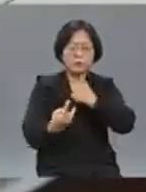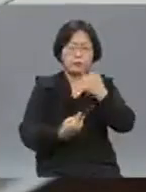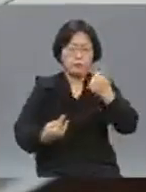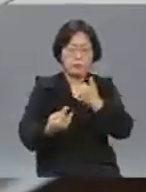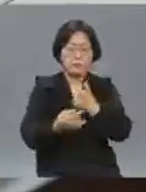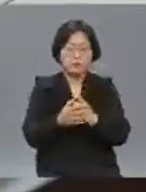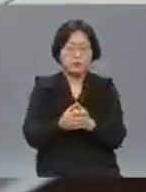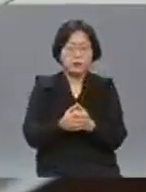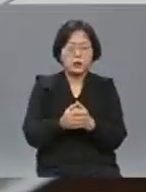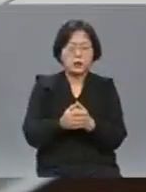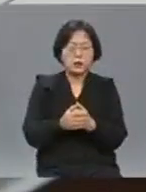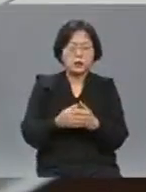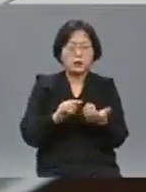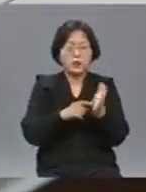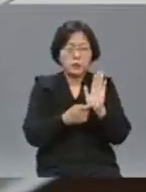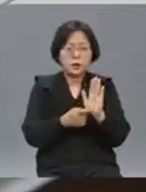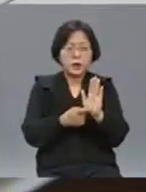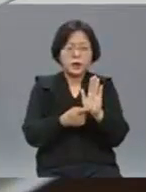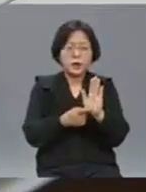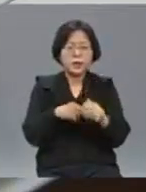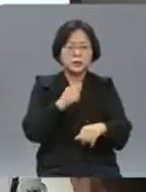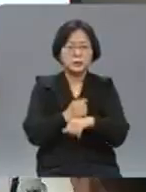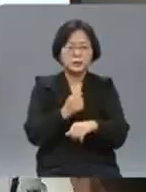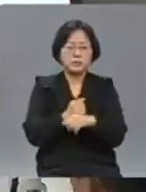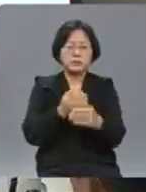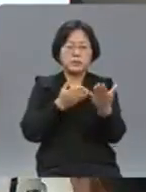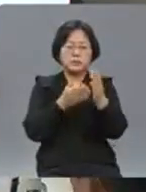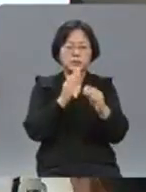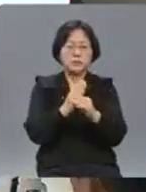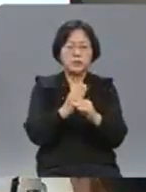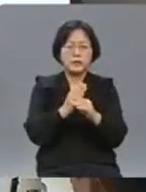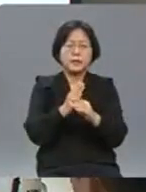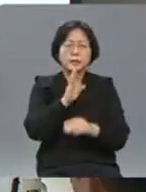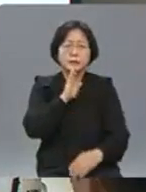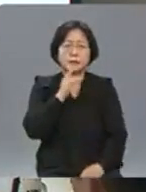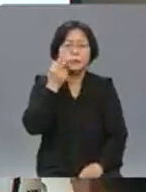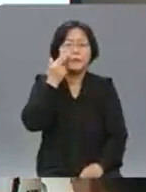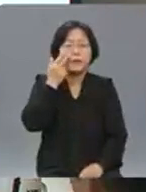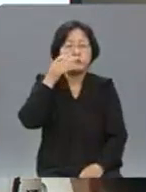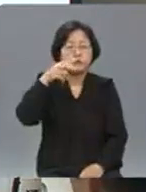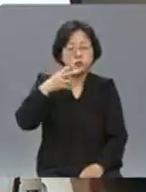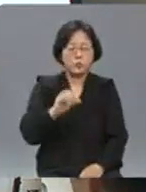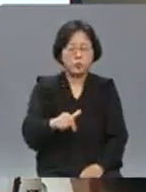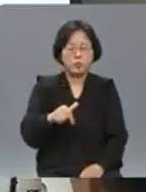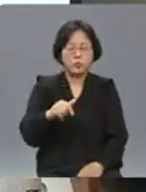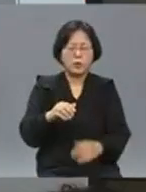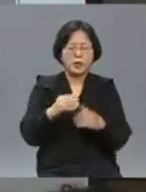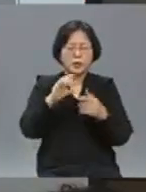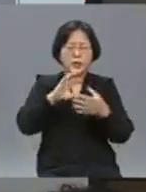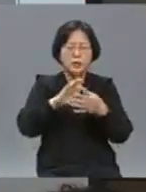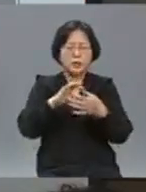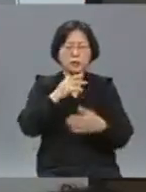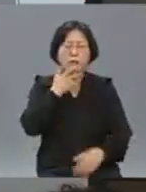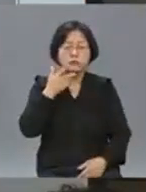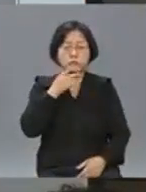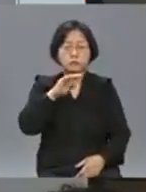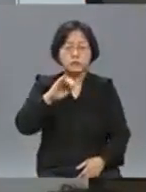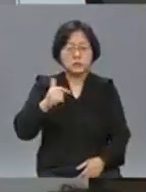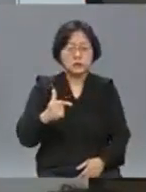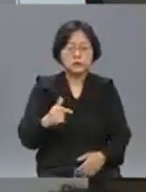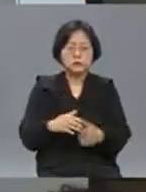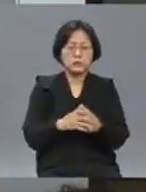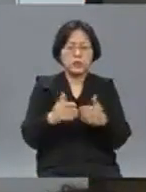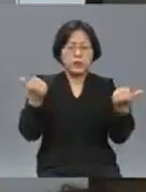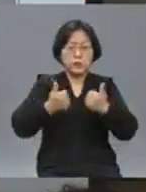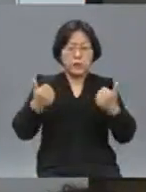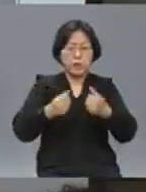공개 규정을 강화하자는 목소리가 커지고 있습니다. 실제 미국 뉴욕시, 영국 런던시는 회의를 실시간으로